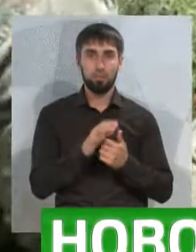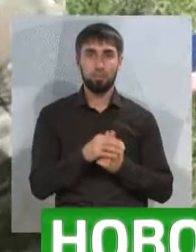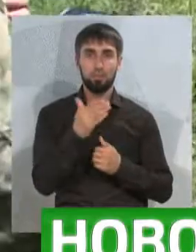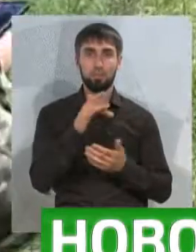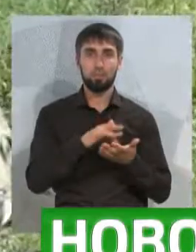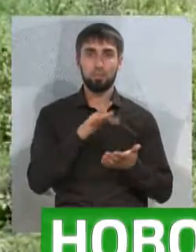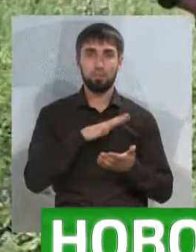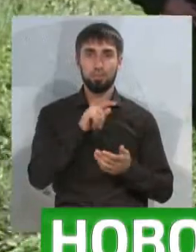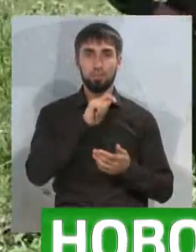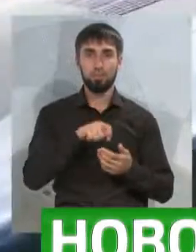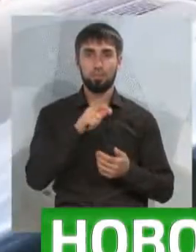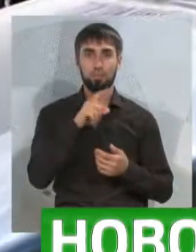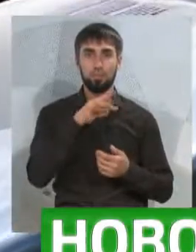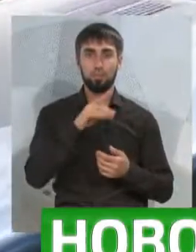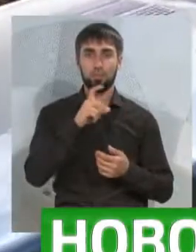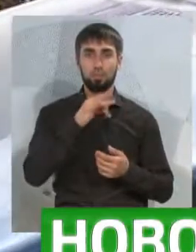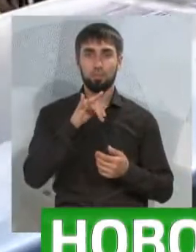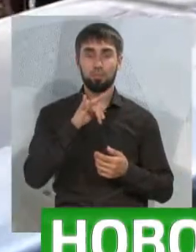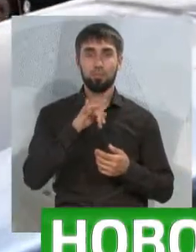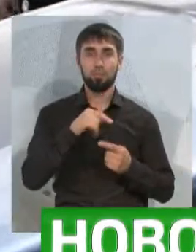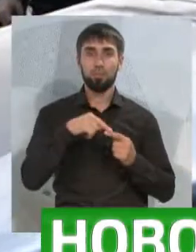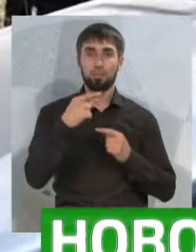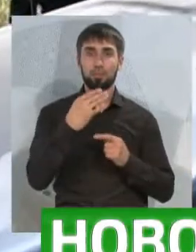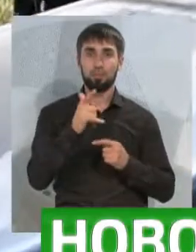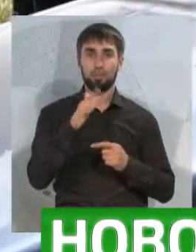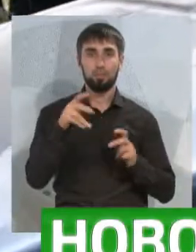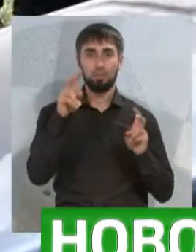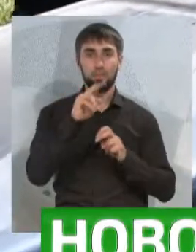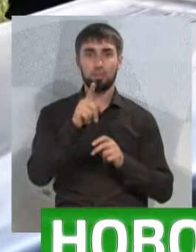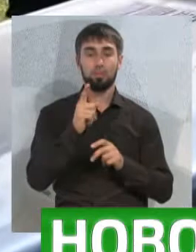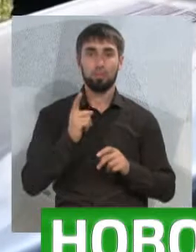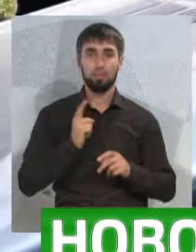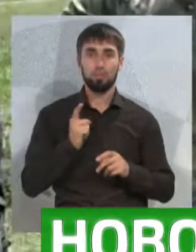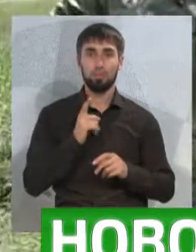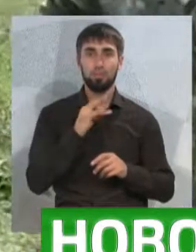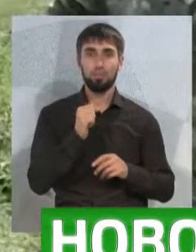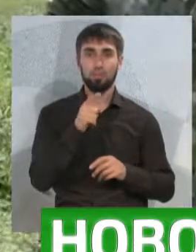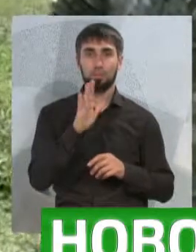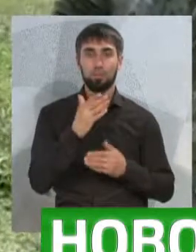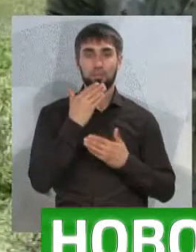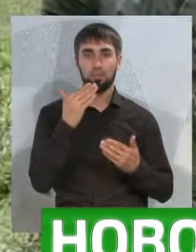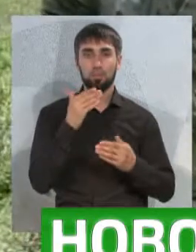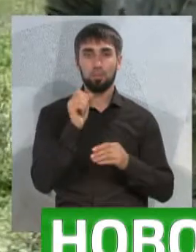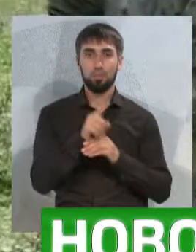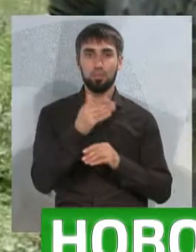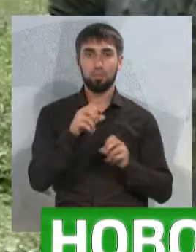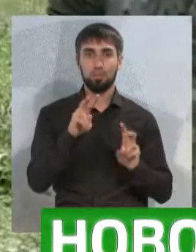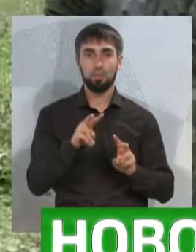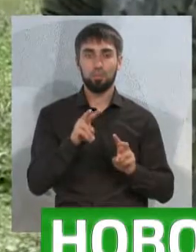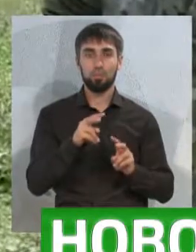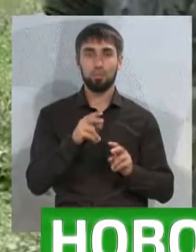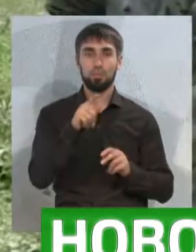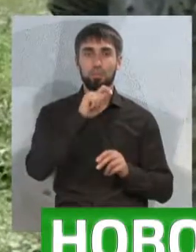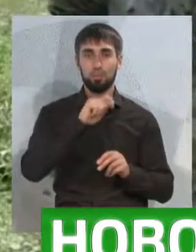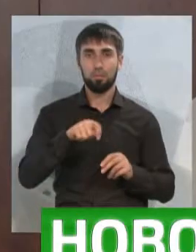посетили заповедник Эрзи. Следующим шагом планируют проверить, как охраняют зону. Это станет последней миссией специалистов в рамках